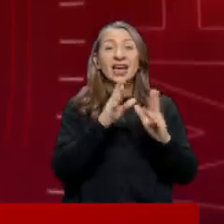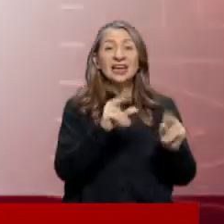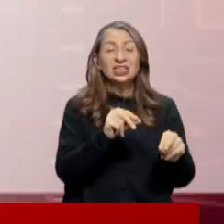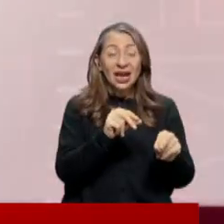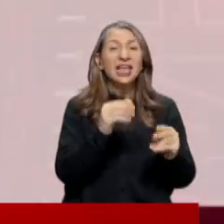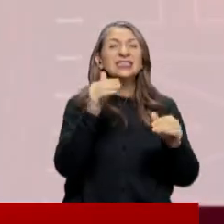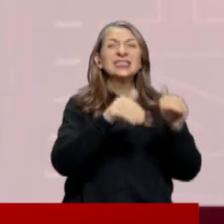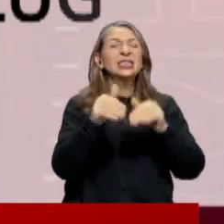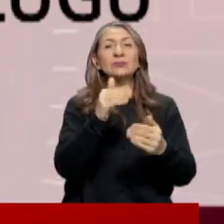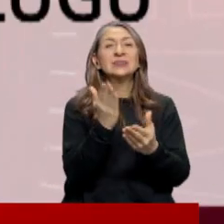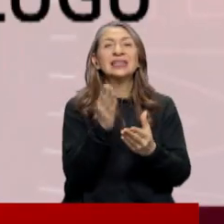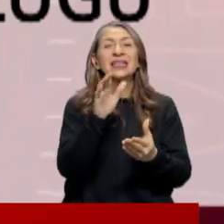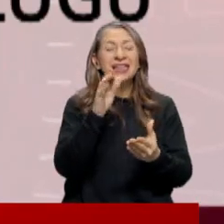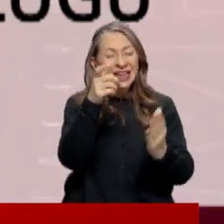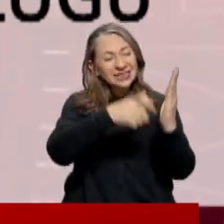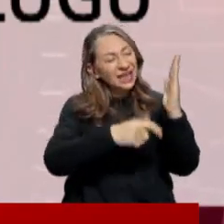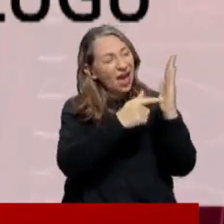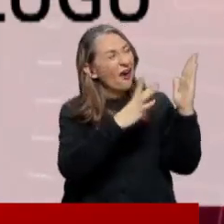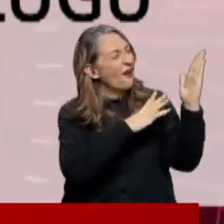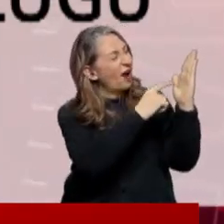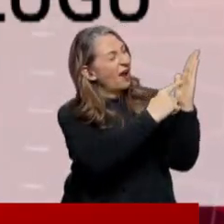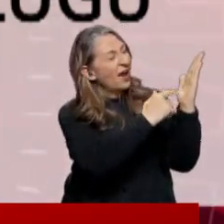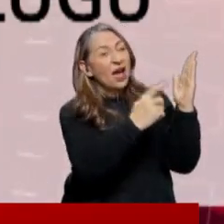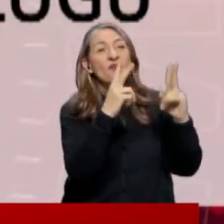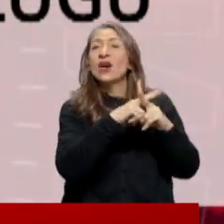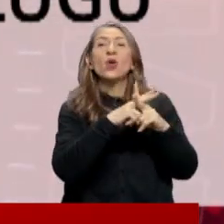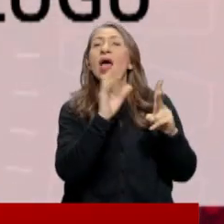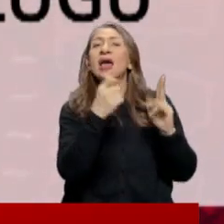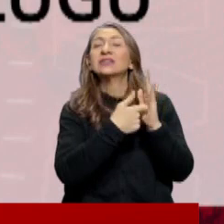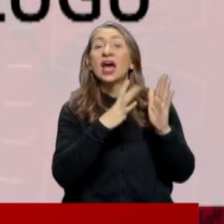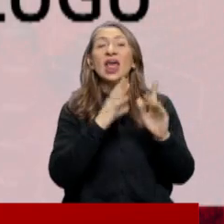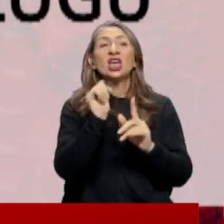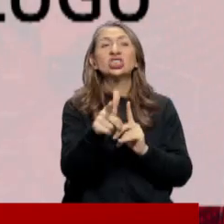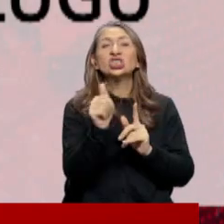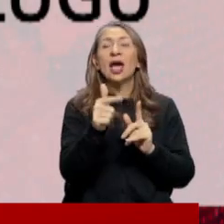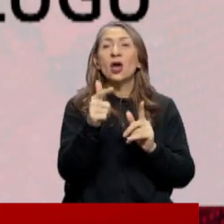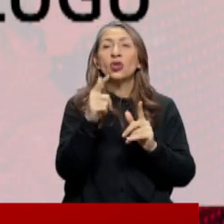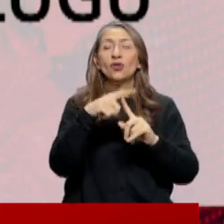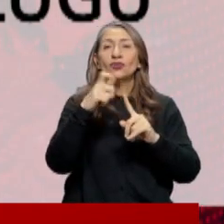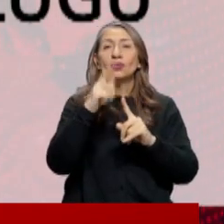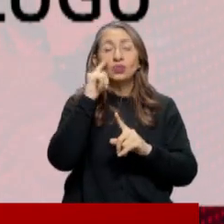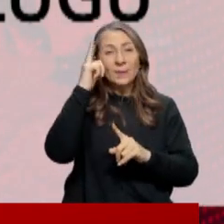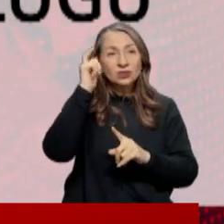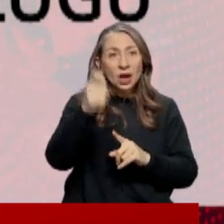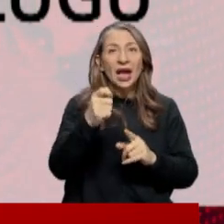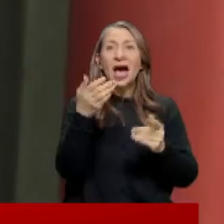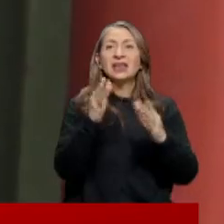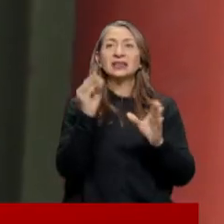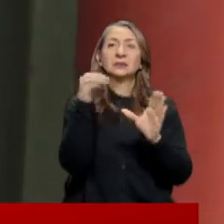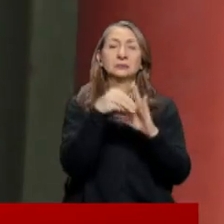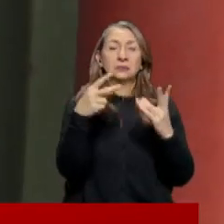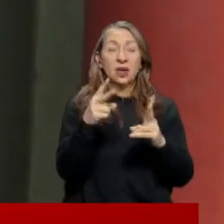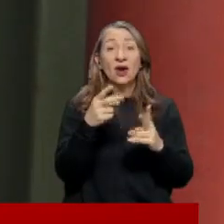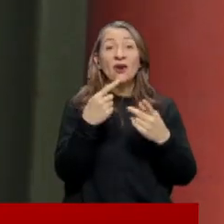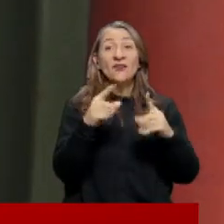yine seçmen listeleri askıdayken isimlerinin bulunduğu faturayla ilçe nüfus müdürlüğüne başvurarak adreslerini taşıyabilecek.